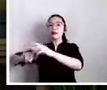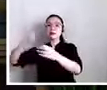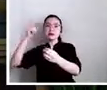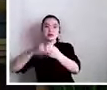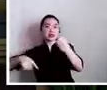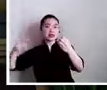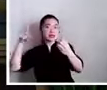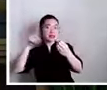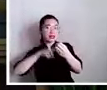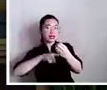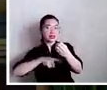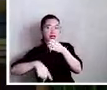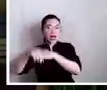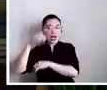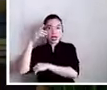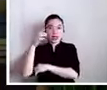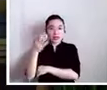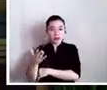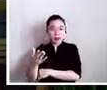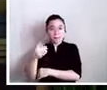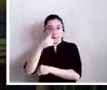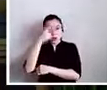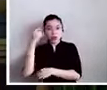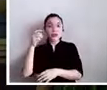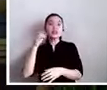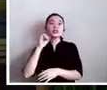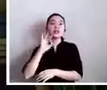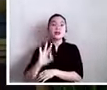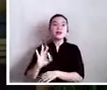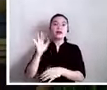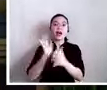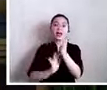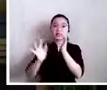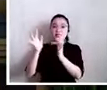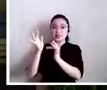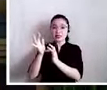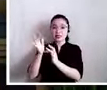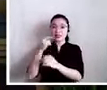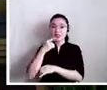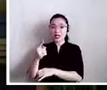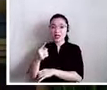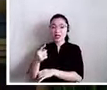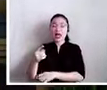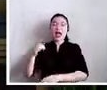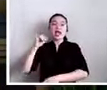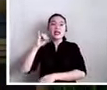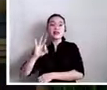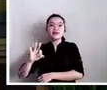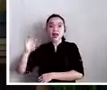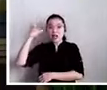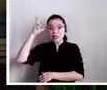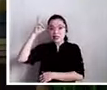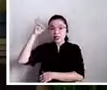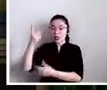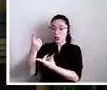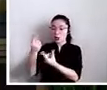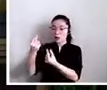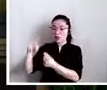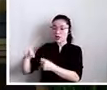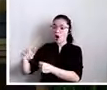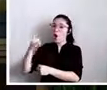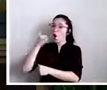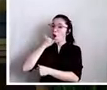pang musulti, if Satan is doing this for his own failure, then it will